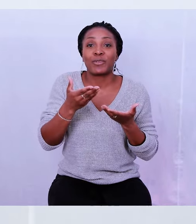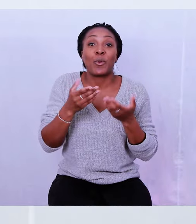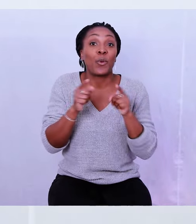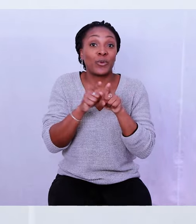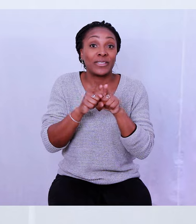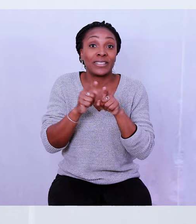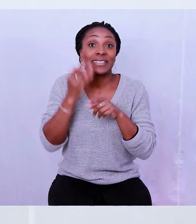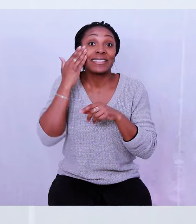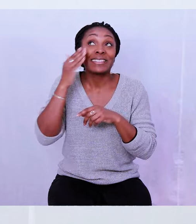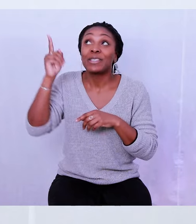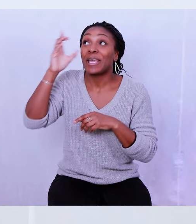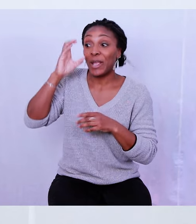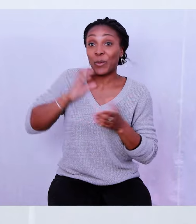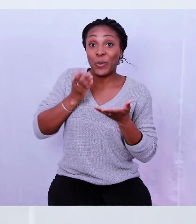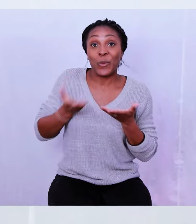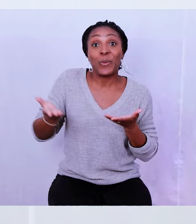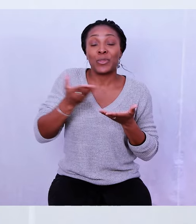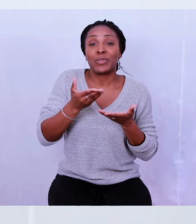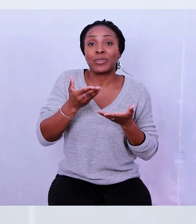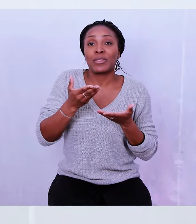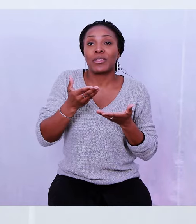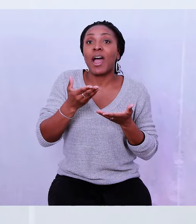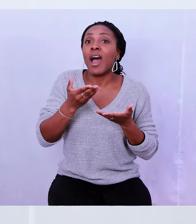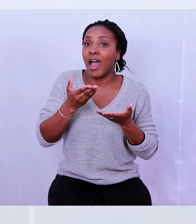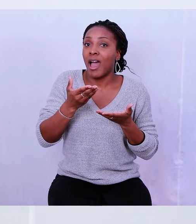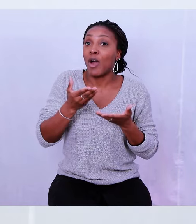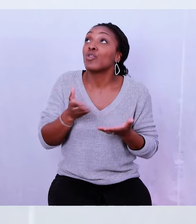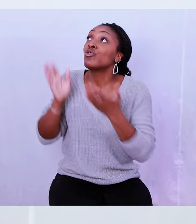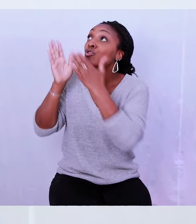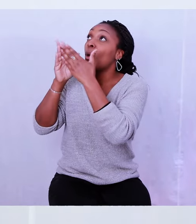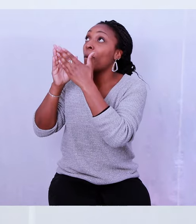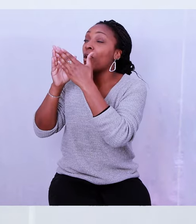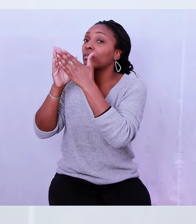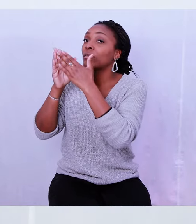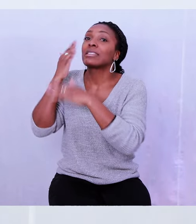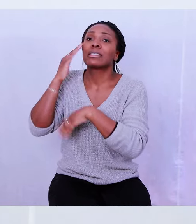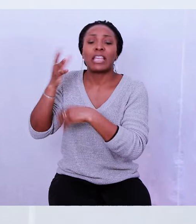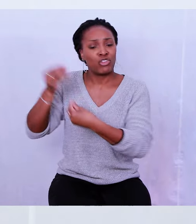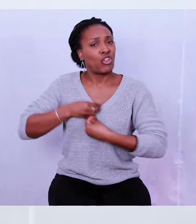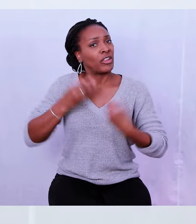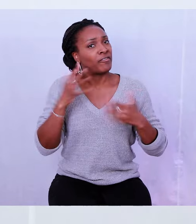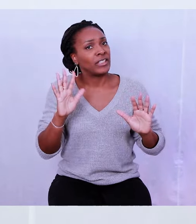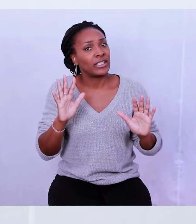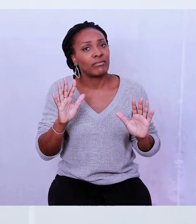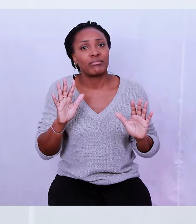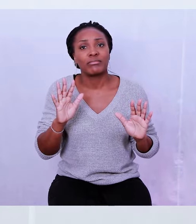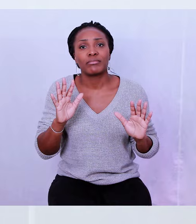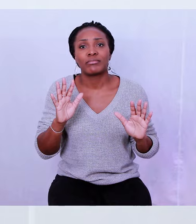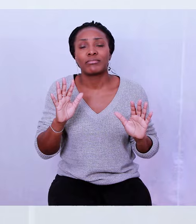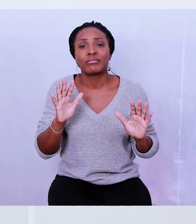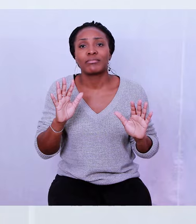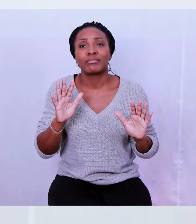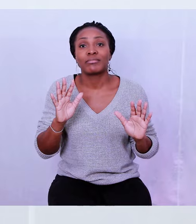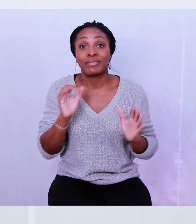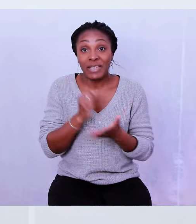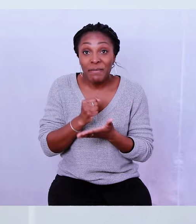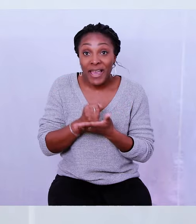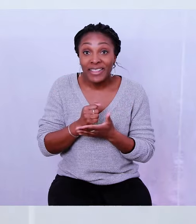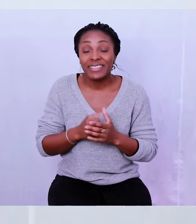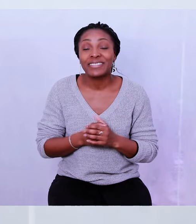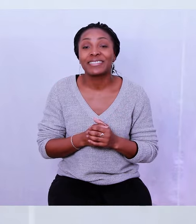qu'il nous écoute, quelque chose que nous demandions, nous savons que nous possédons la chose que nous lui avons demandée.